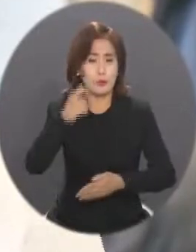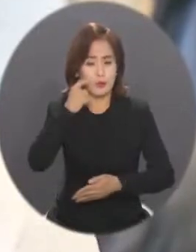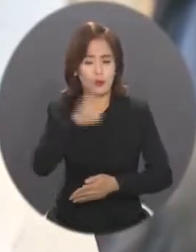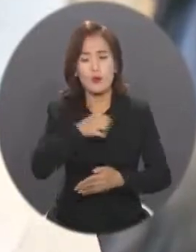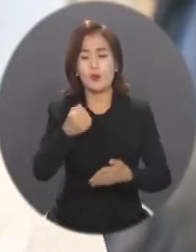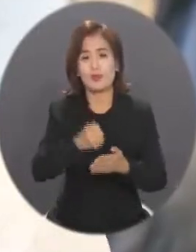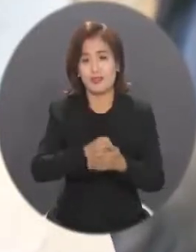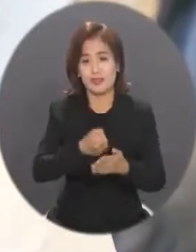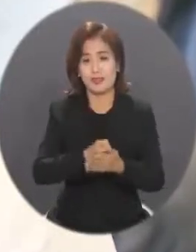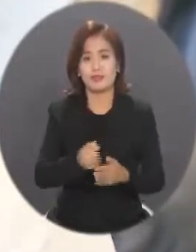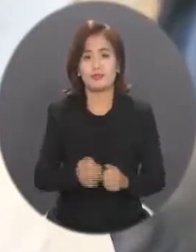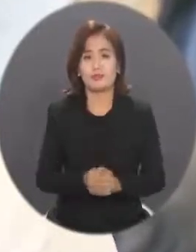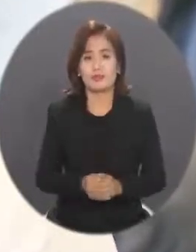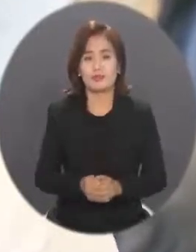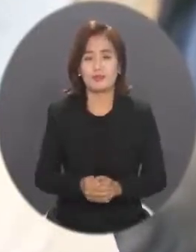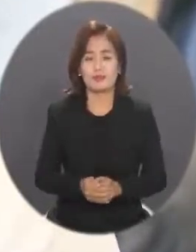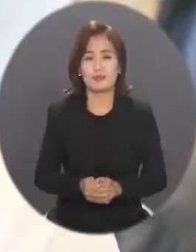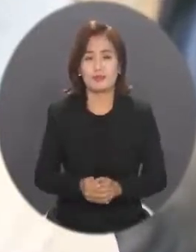굉장히 아쉽더라고요.